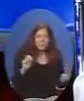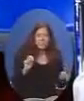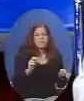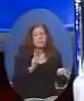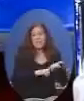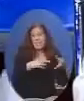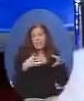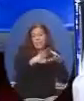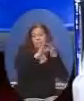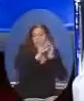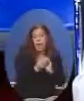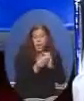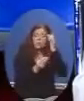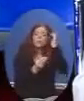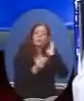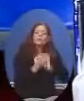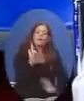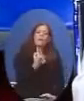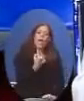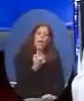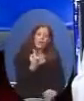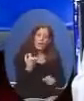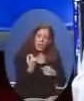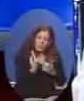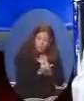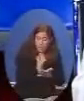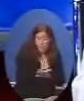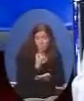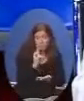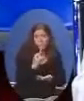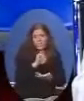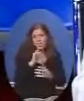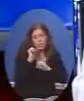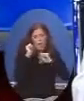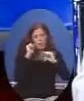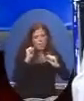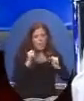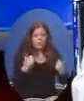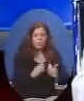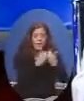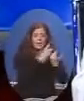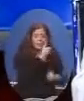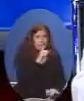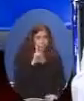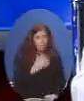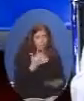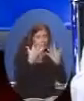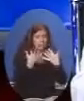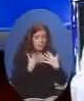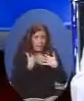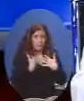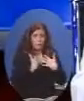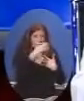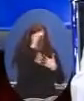צדק חברתי בכלל, ובאחת הפעמים, באחת ההרסאות לאיזושהי הפגנה, נתקלתי באימא שסיפרה לי שלקחו